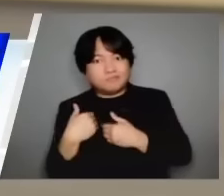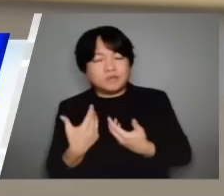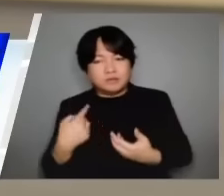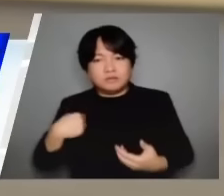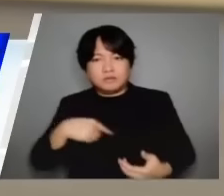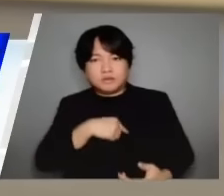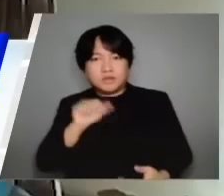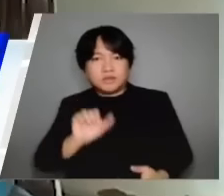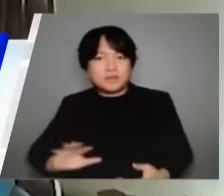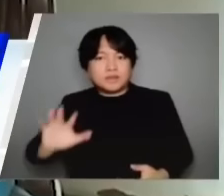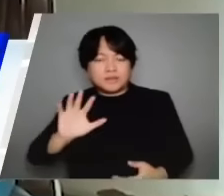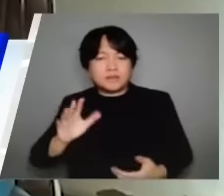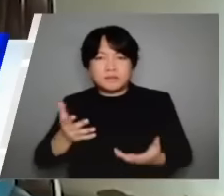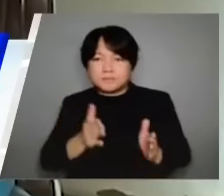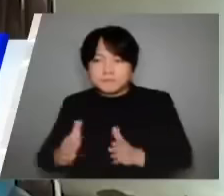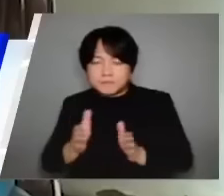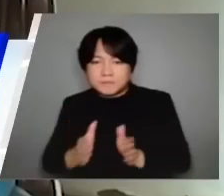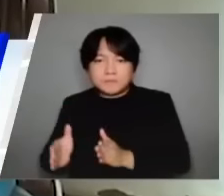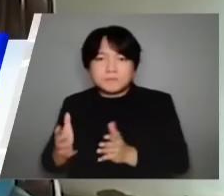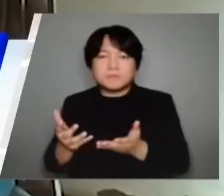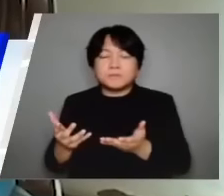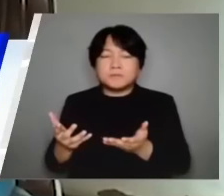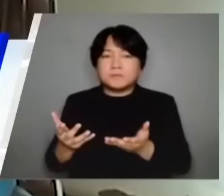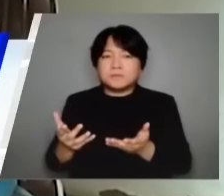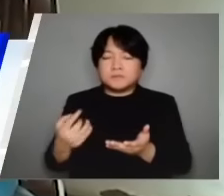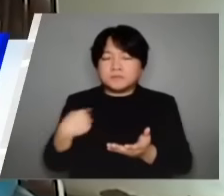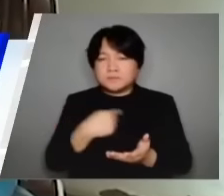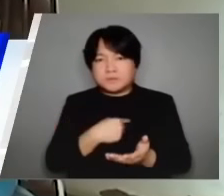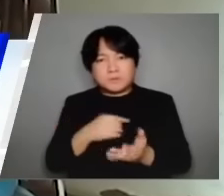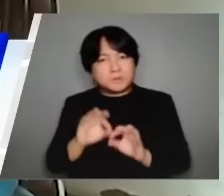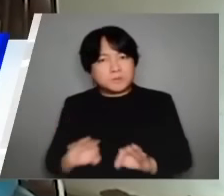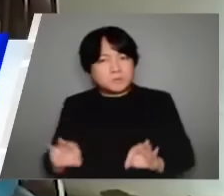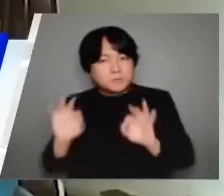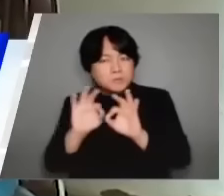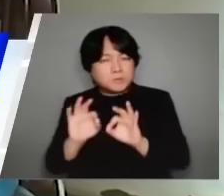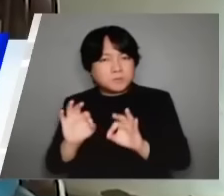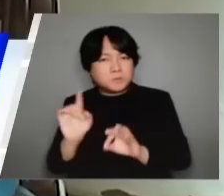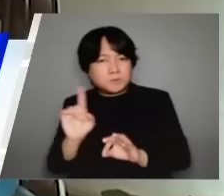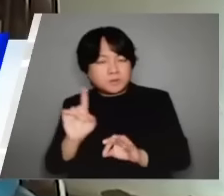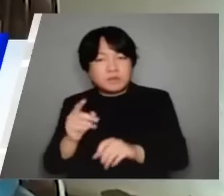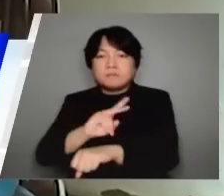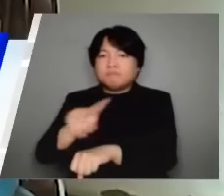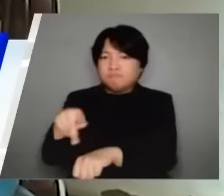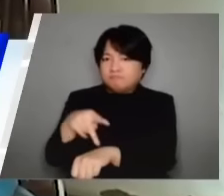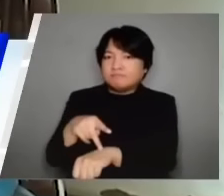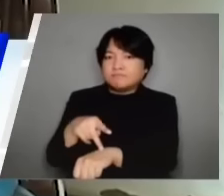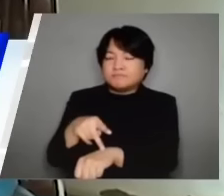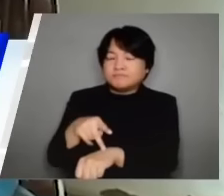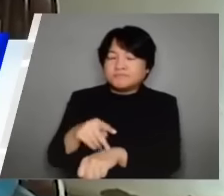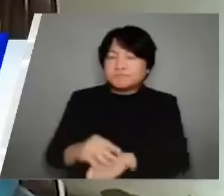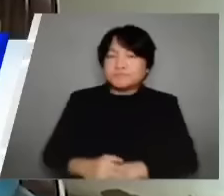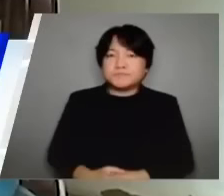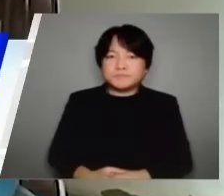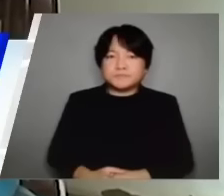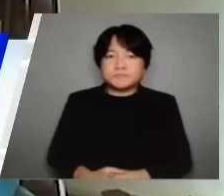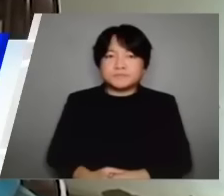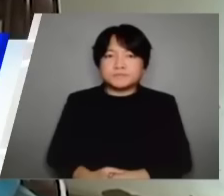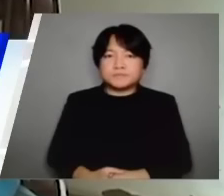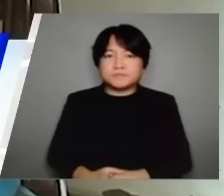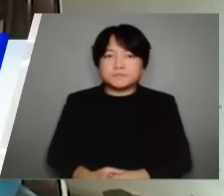our steps to peace and of course for us very important that Philippines um